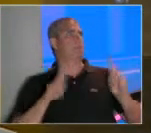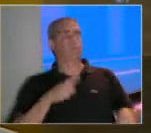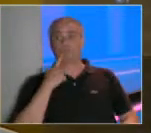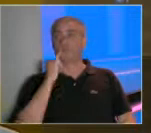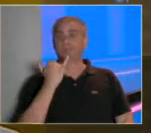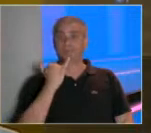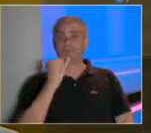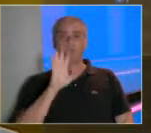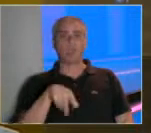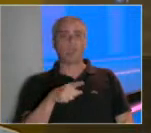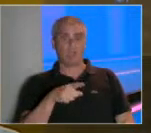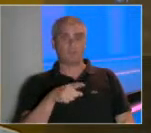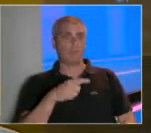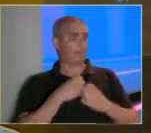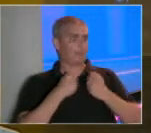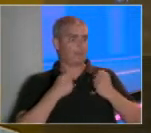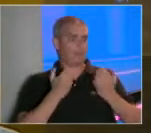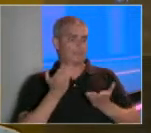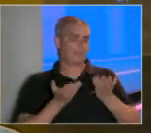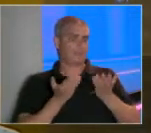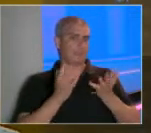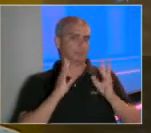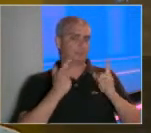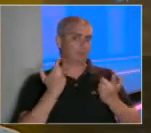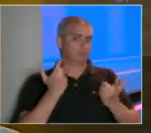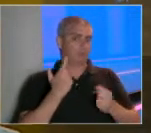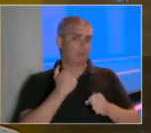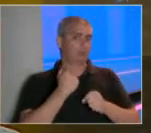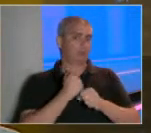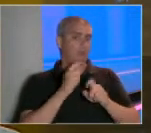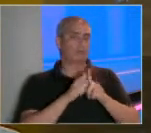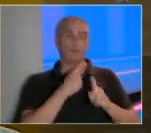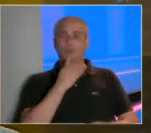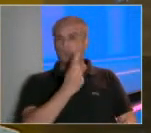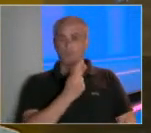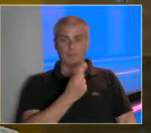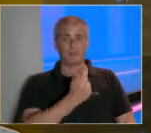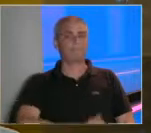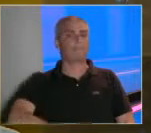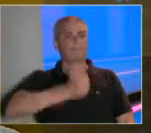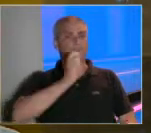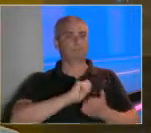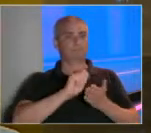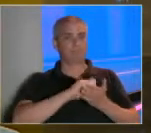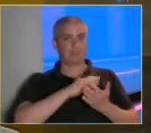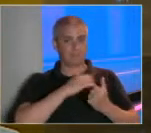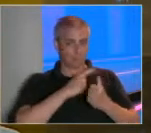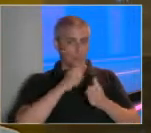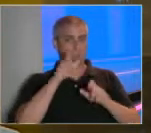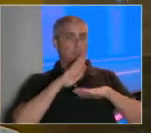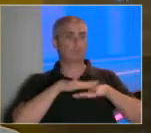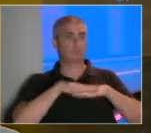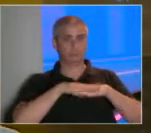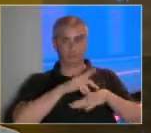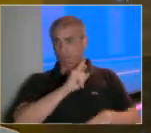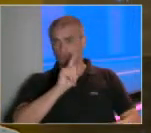כמו כן, זה דרמטי ביחס למה שאומרים, כמו שאמרתי, בכירי משרד הבריאות, הדרג המקצועי